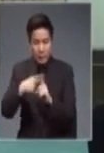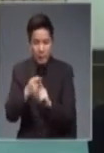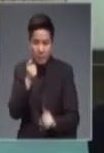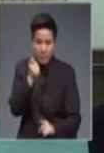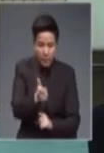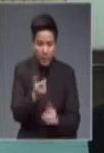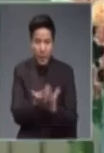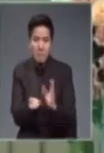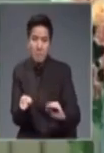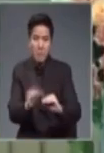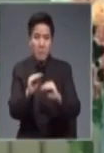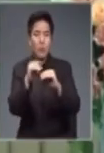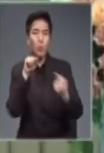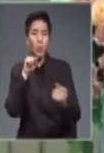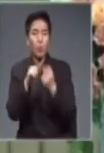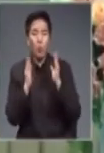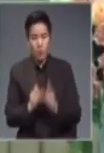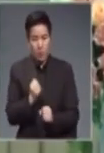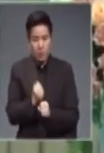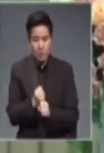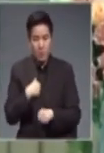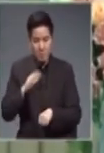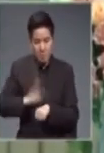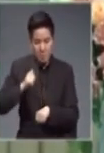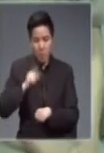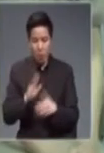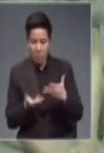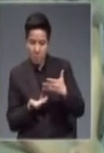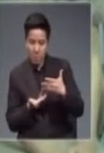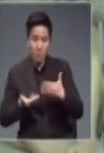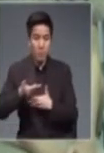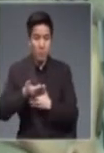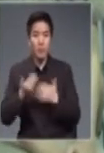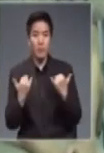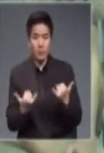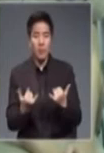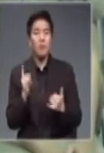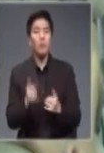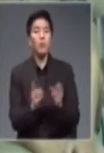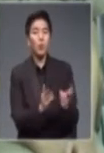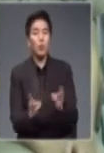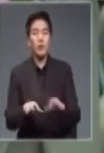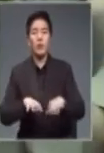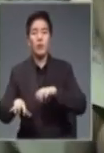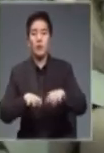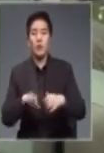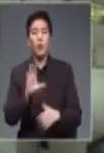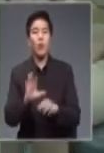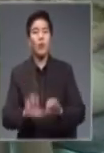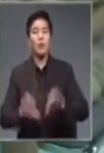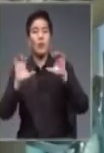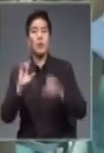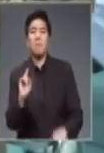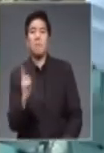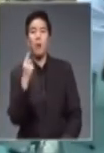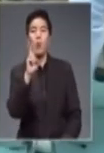รายได้โดยไม่ไปกระจุกตัวในเขตเมืองในกรุงเทพมหานครนะครับซึ่งจะนำไปสู่ปัญหาสังคมปัญหาความเหลื่อมล้ำปั